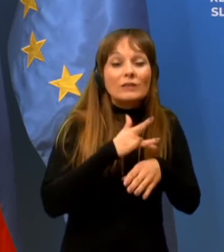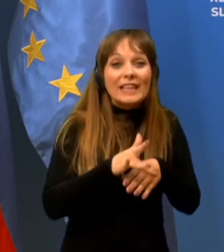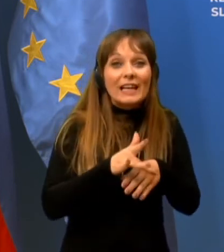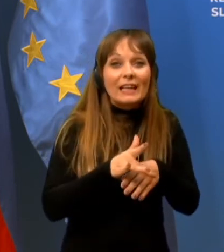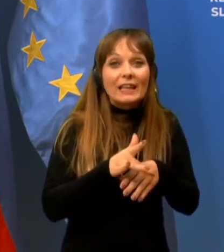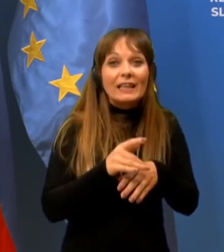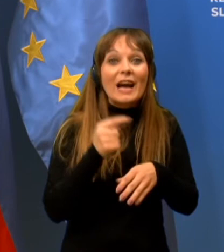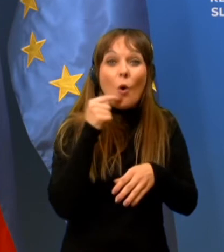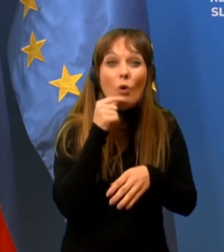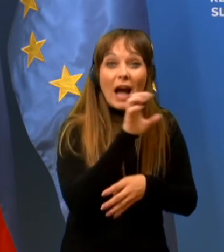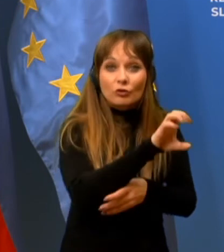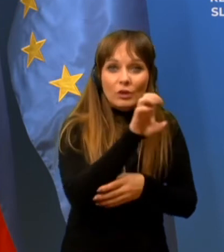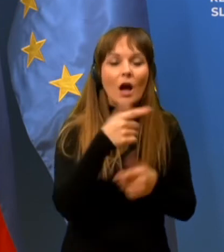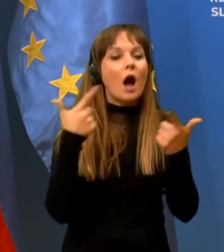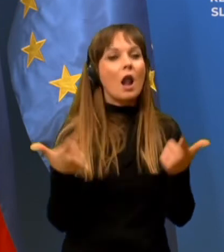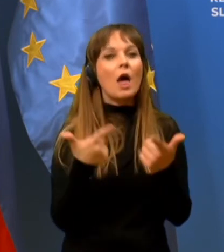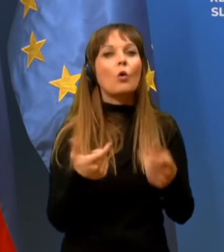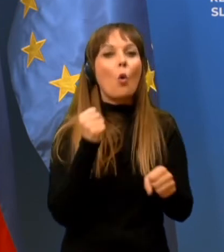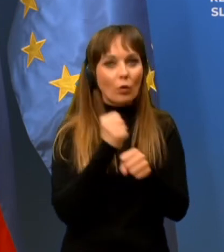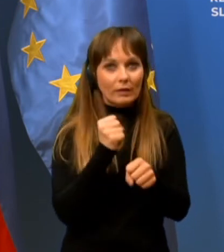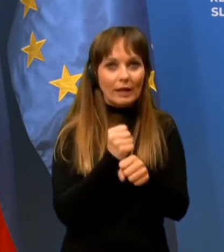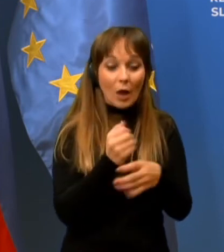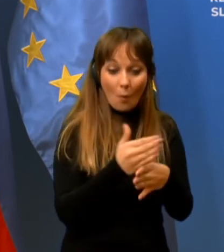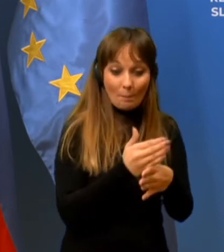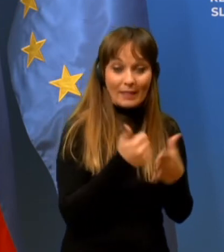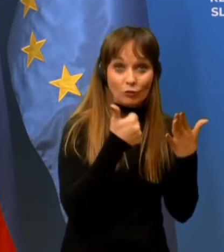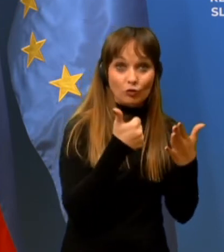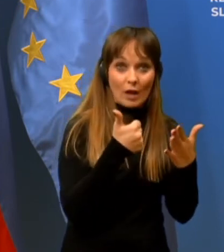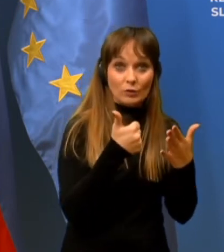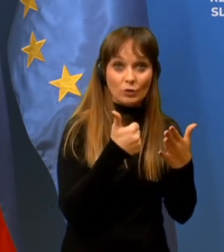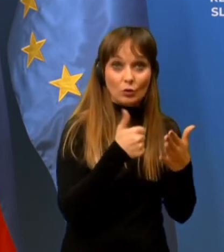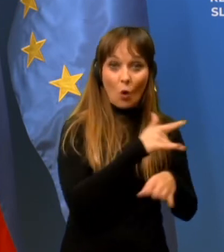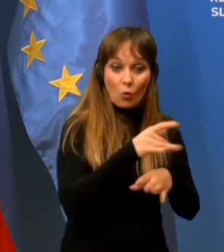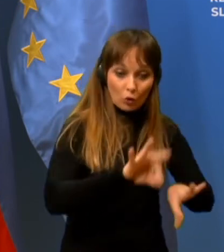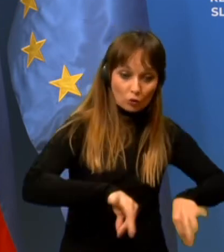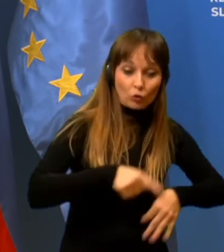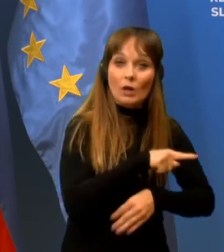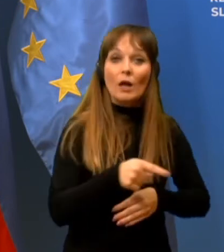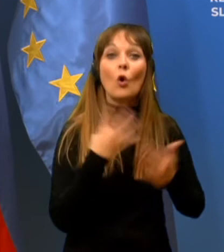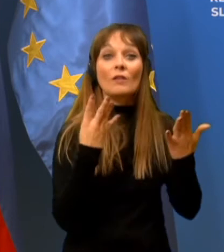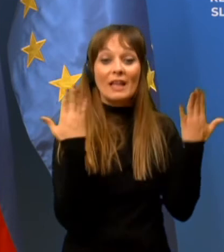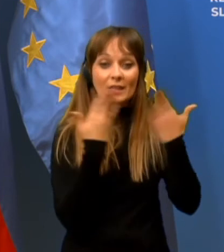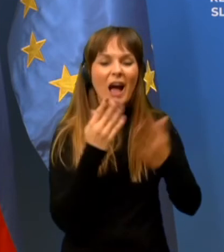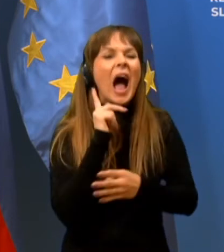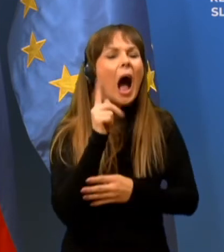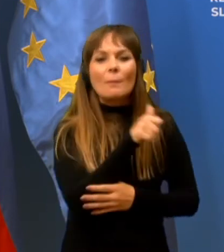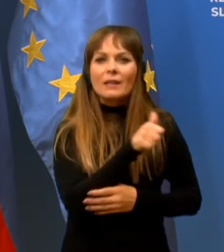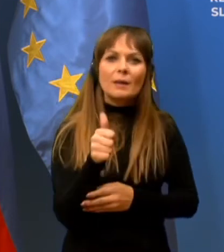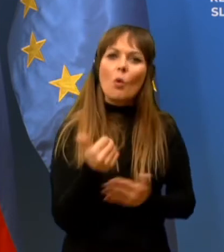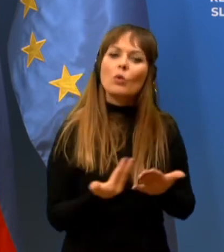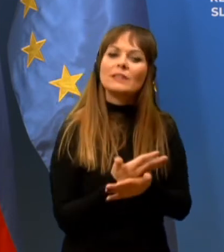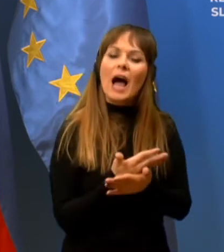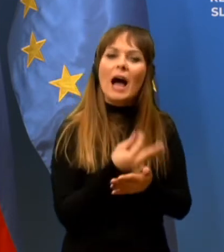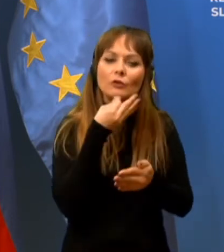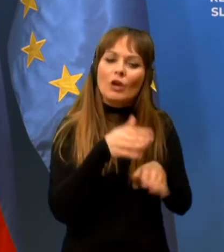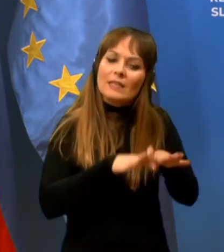v oranžnih regijah lahko obratujejo med 6 in 21 uro, vendar le za mizami,